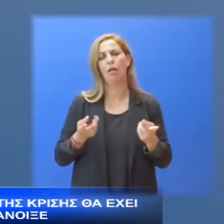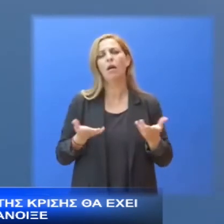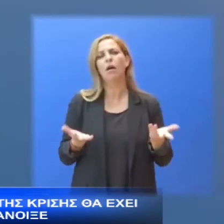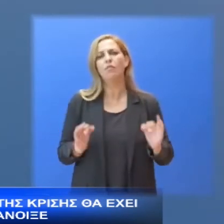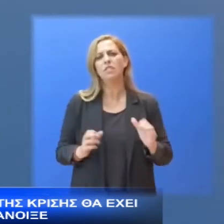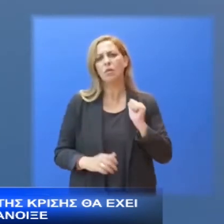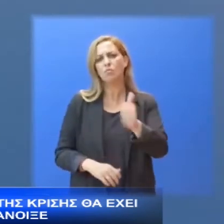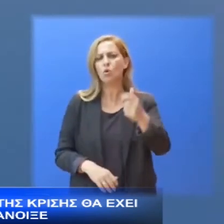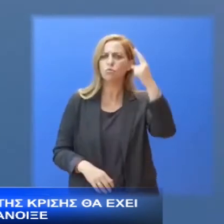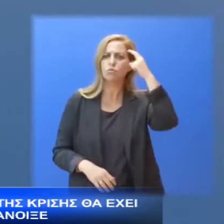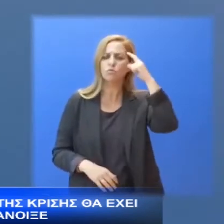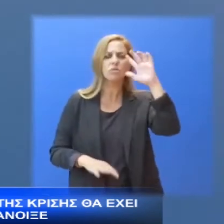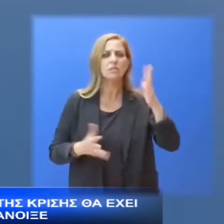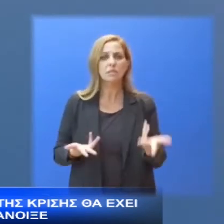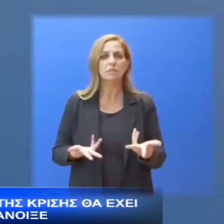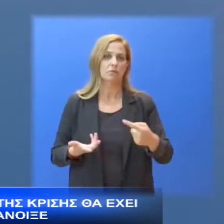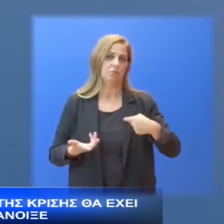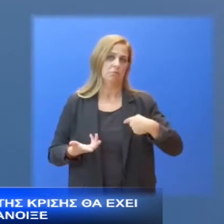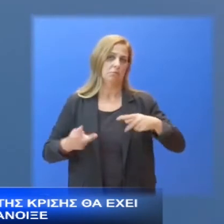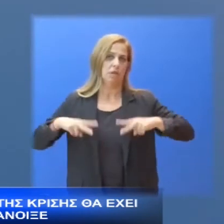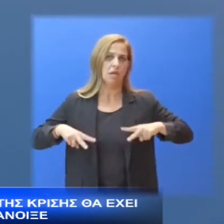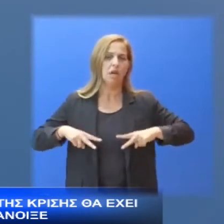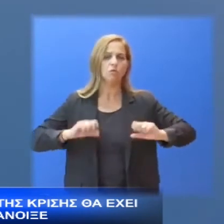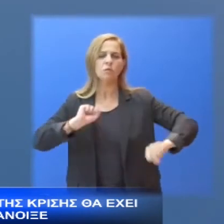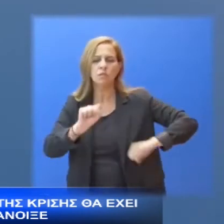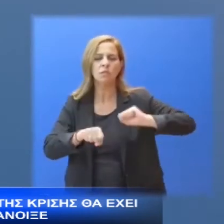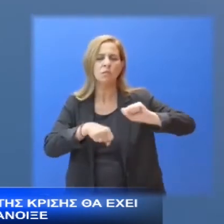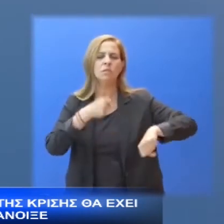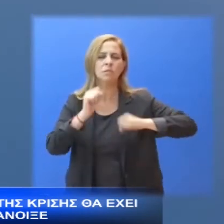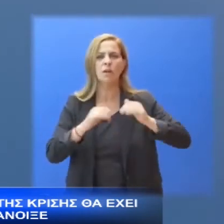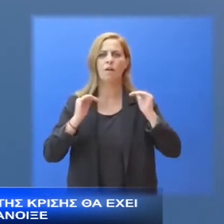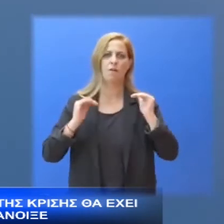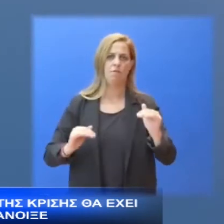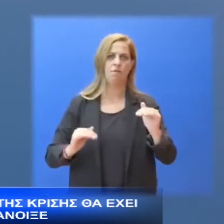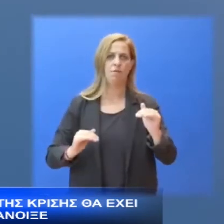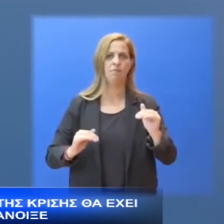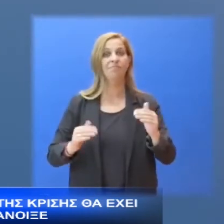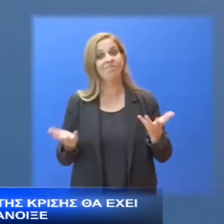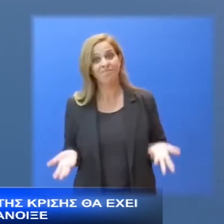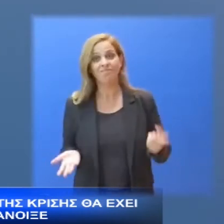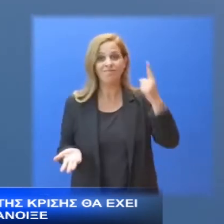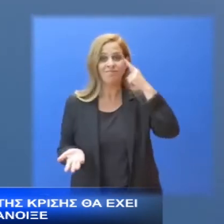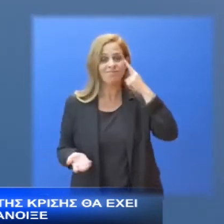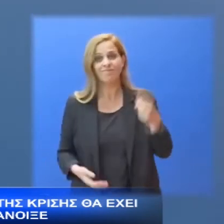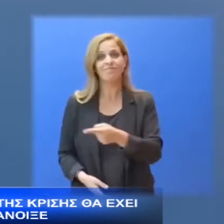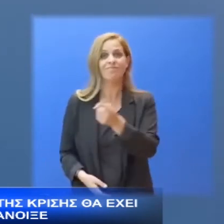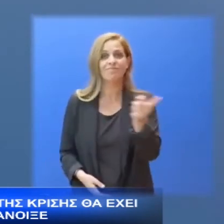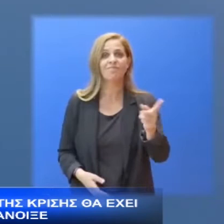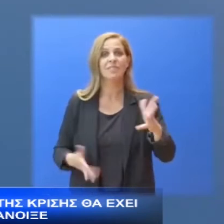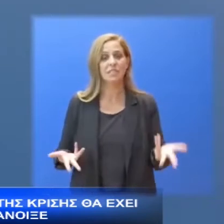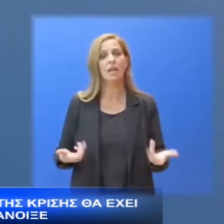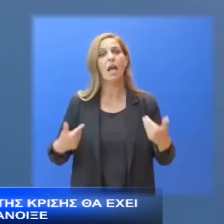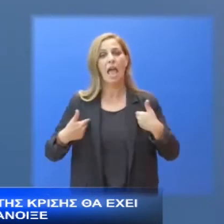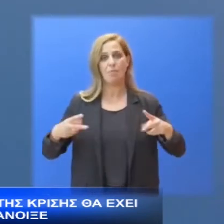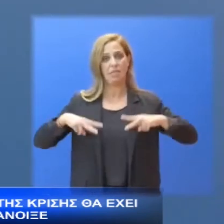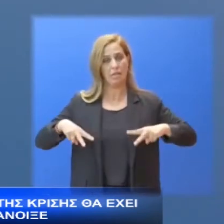αντιλαμβάνεται ότι η πολιτεία μάχεται και ανθίσταται. Καταλαβαίνουμε ότι οι επιδόσεις μας σε μια